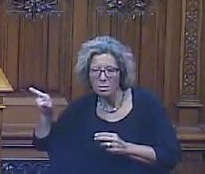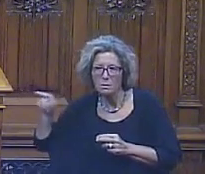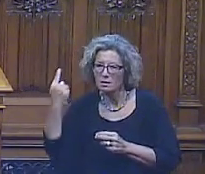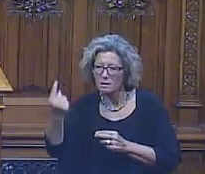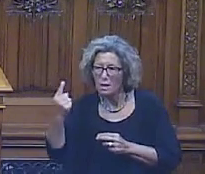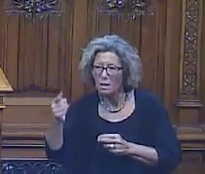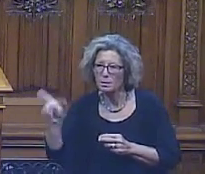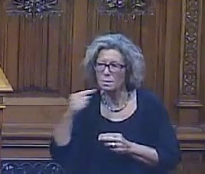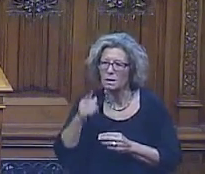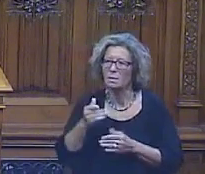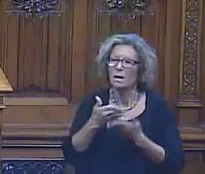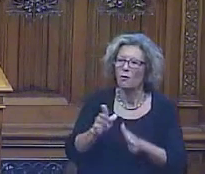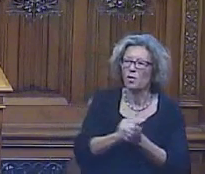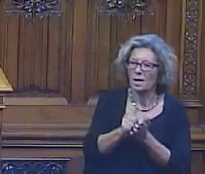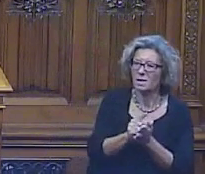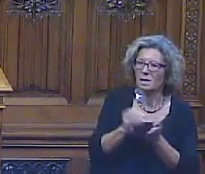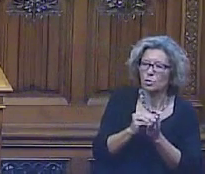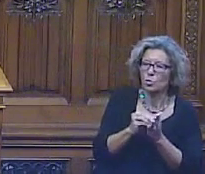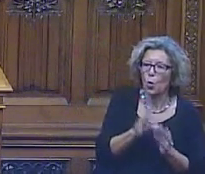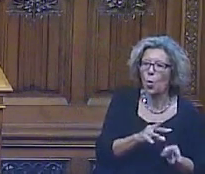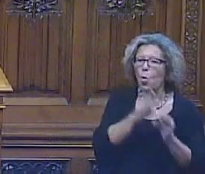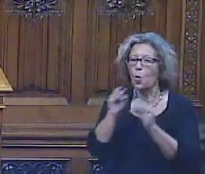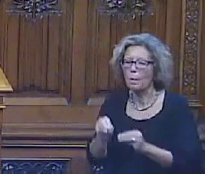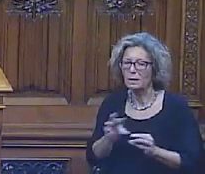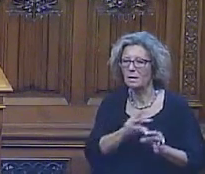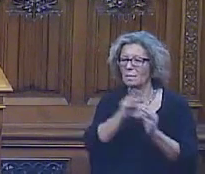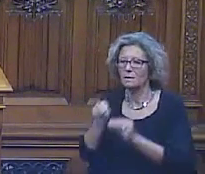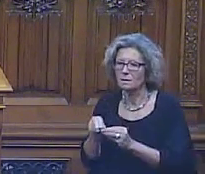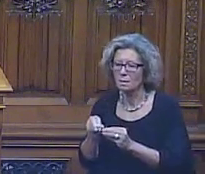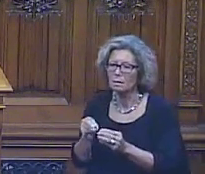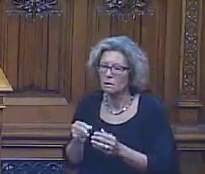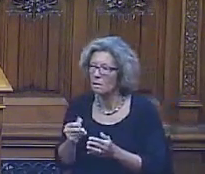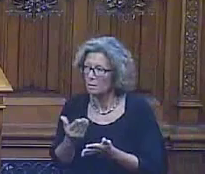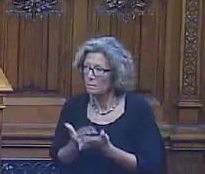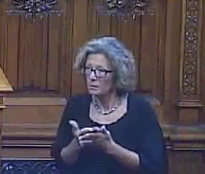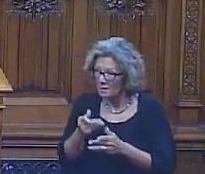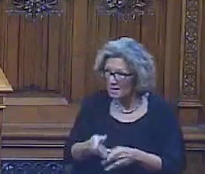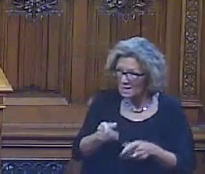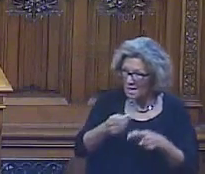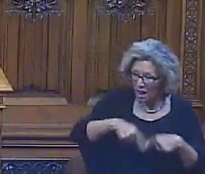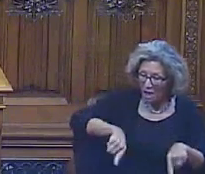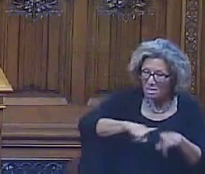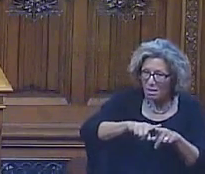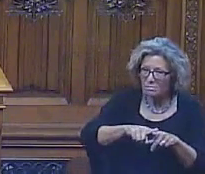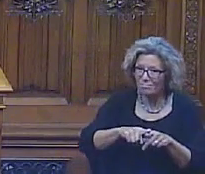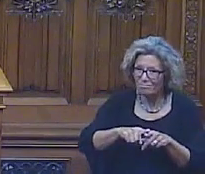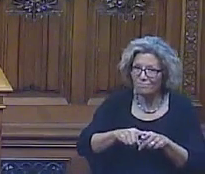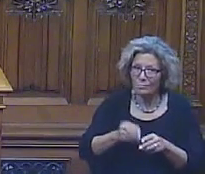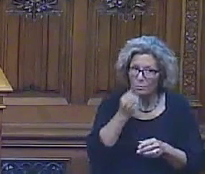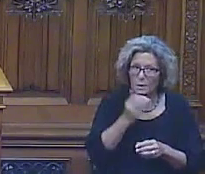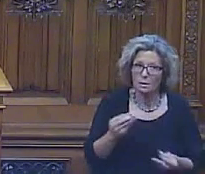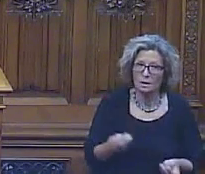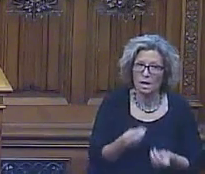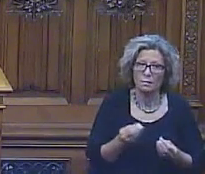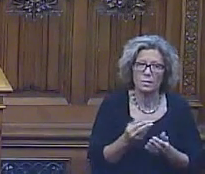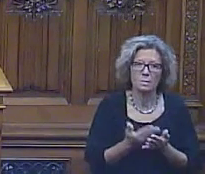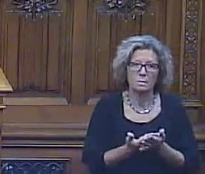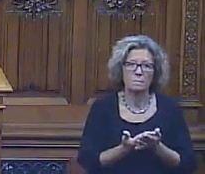ÖBBlerinnen, die sagen, in der Freizeit tue ich noch übersetzen. Da passiert was in diesem Land. Da passiert